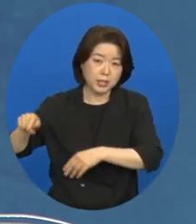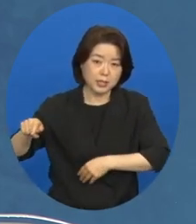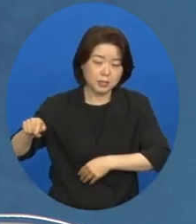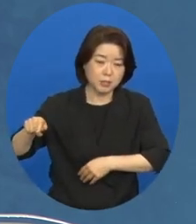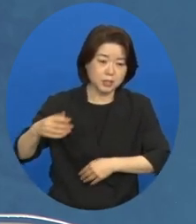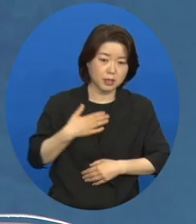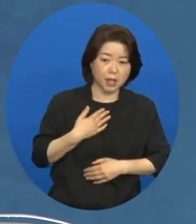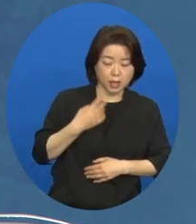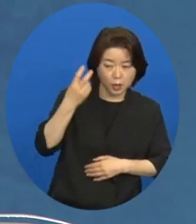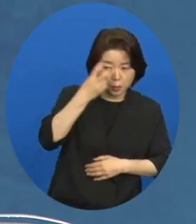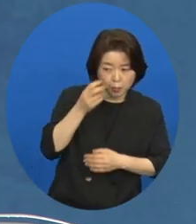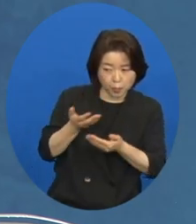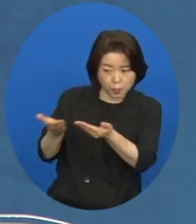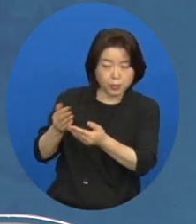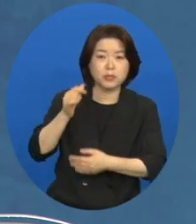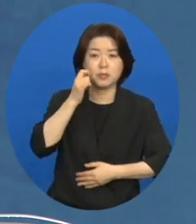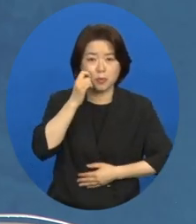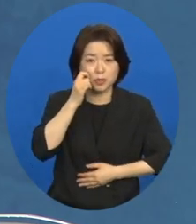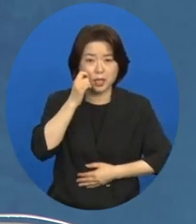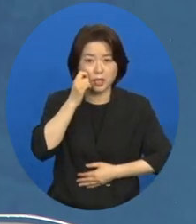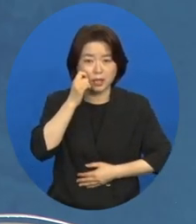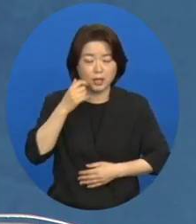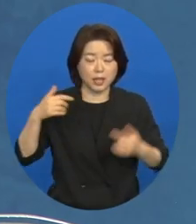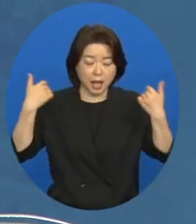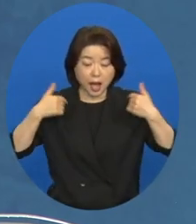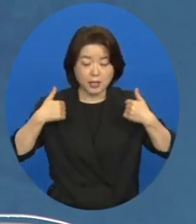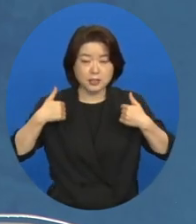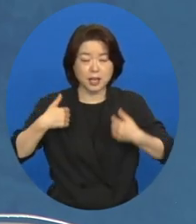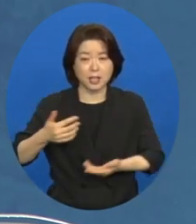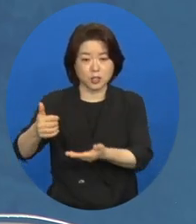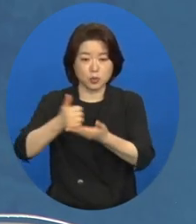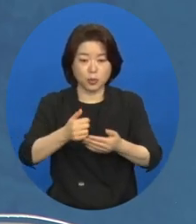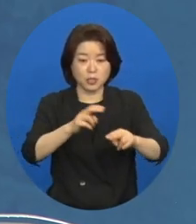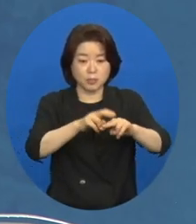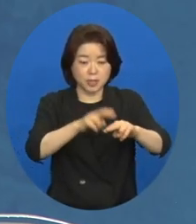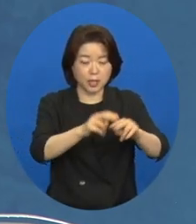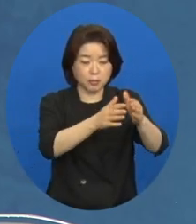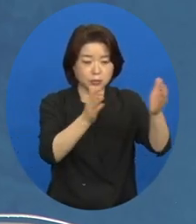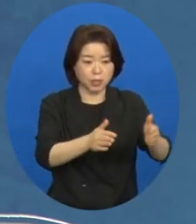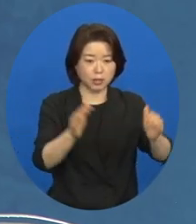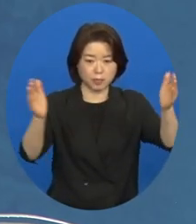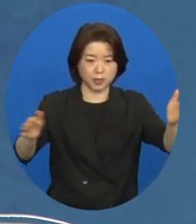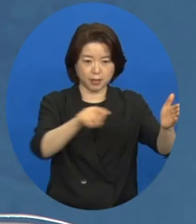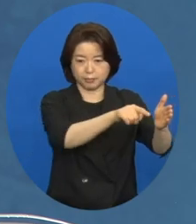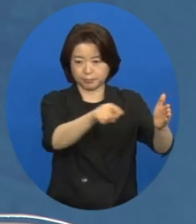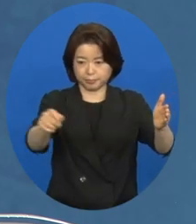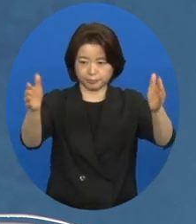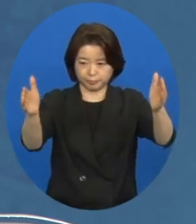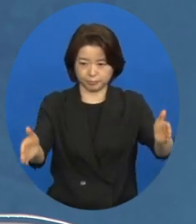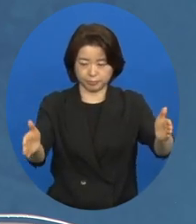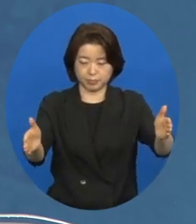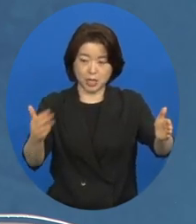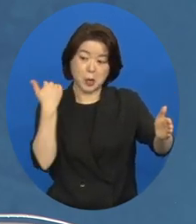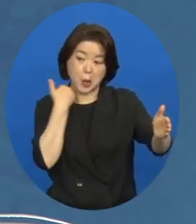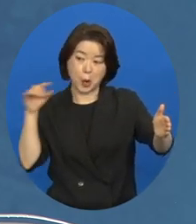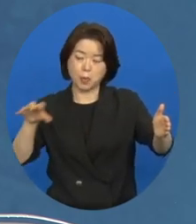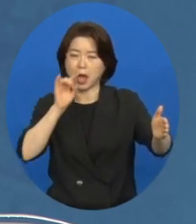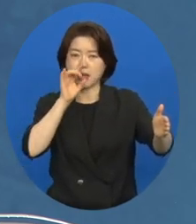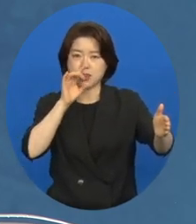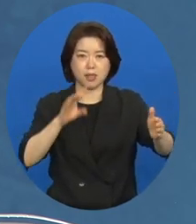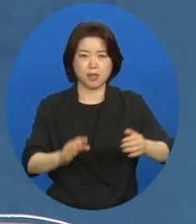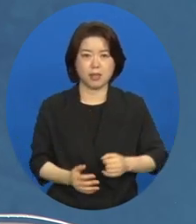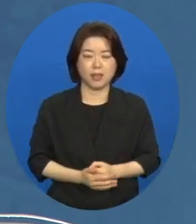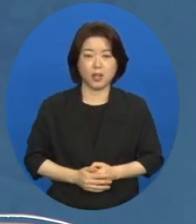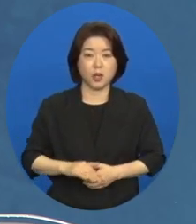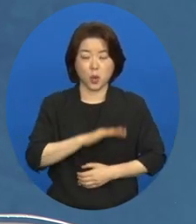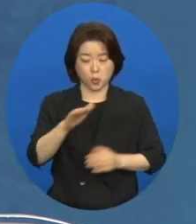수가 없다. 그래서 손님의 테이블은 언제나 내 눈안에 들어와야 된다. 우리 가게에 최고의 맛을 낼 수 있는